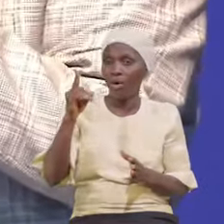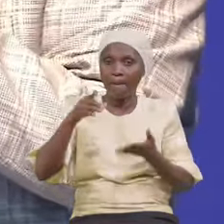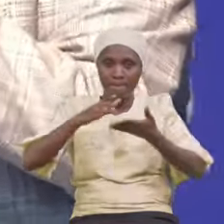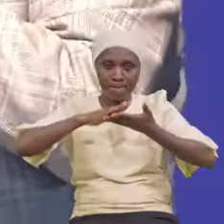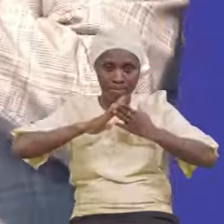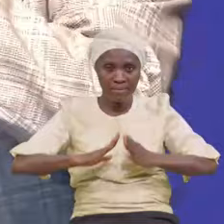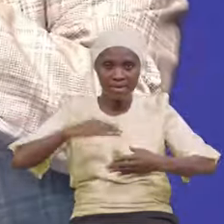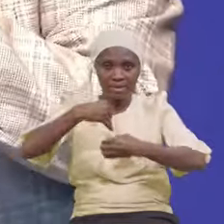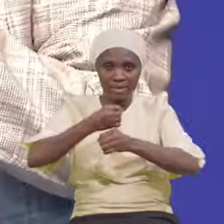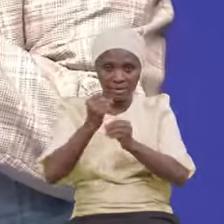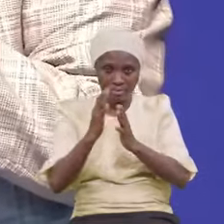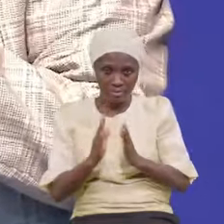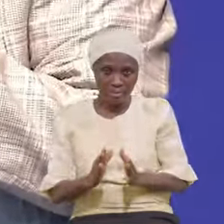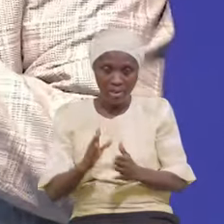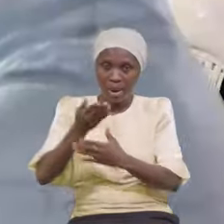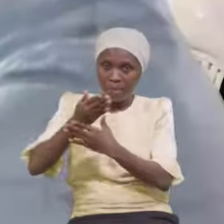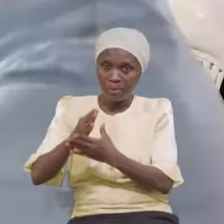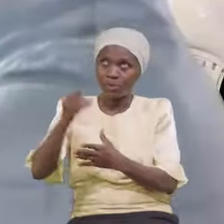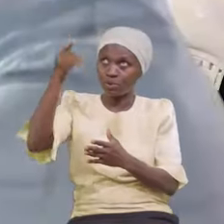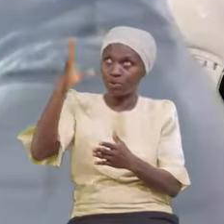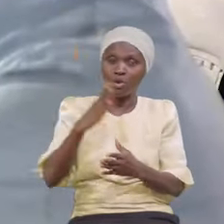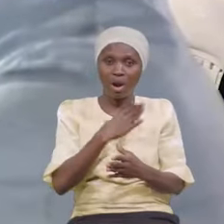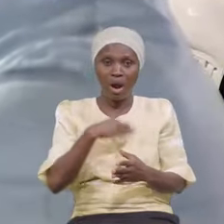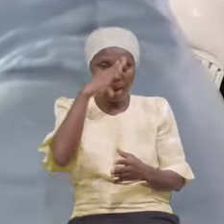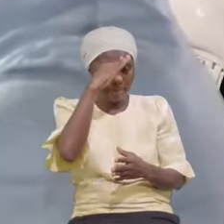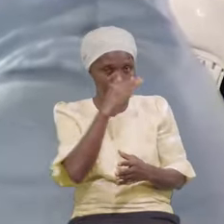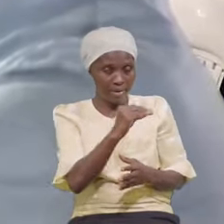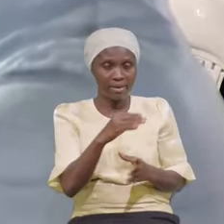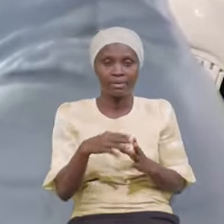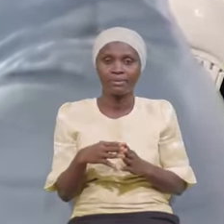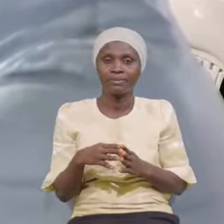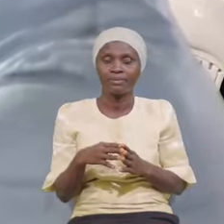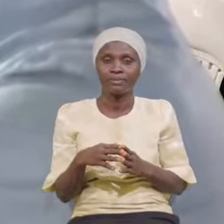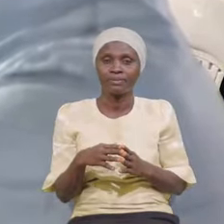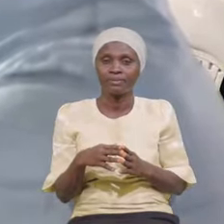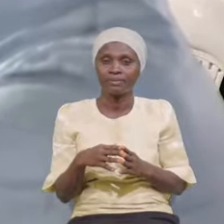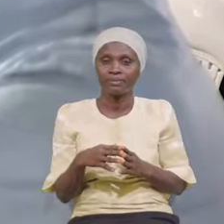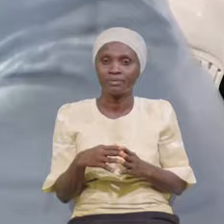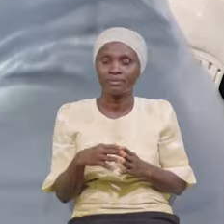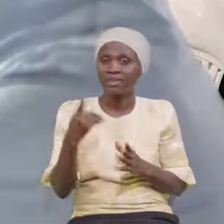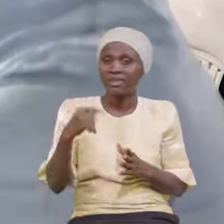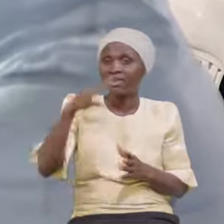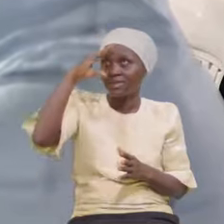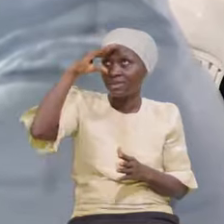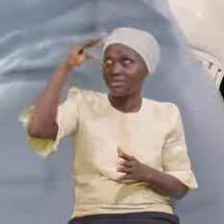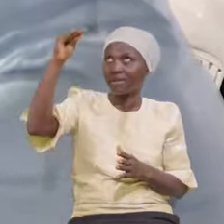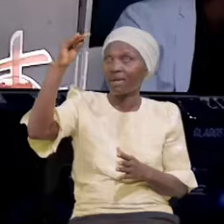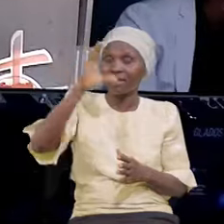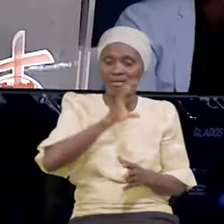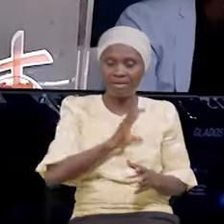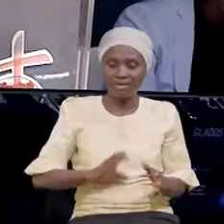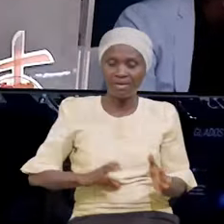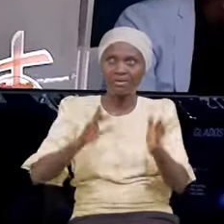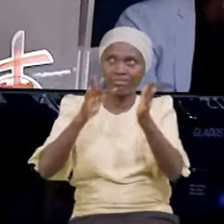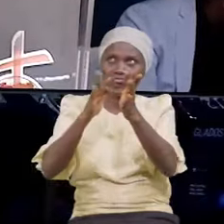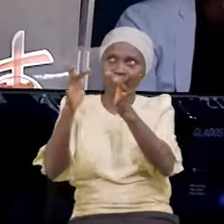ఒకే మధ్యవర్తి. Between God and man. దేవునికి మానవాళికి మధ్య. The man Christ Jesus.